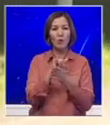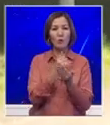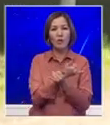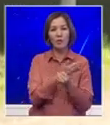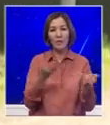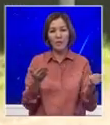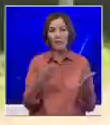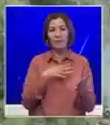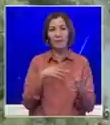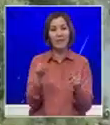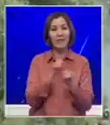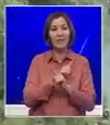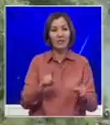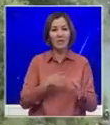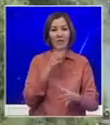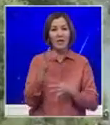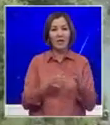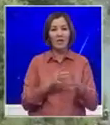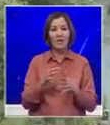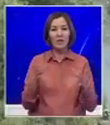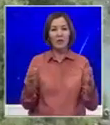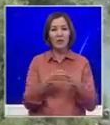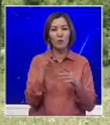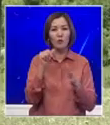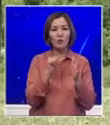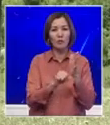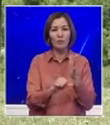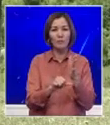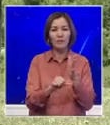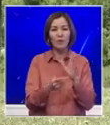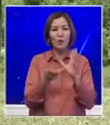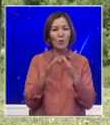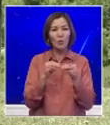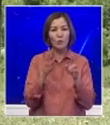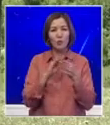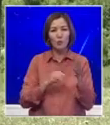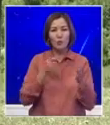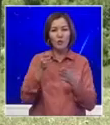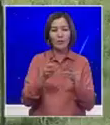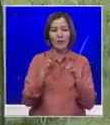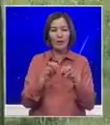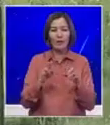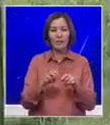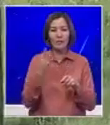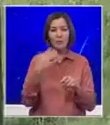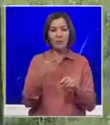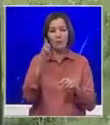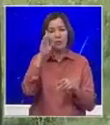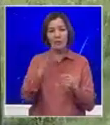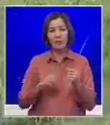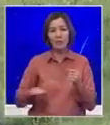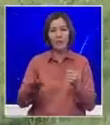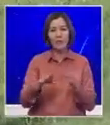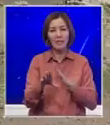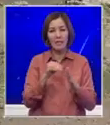ерекшеленеді. Халықаралық ұйым 260-қа жуық өтінімді қарастырып, әлемнің түкпір-түкпірінде орналасқан 54 елді мекенді таңдаған. Биыл